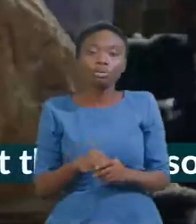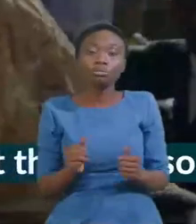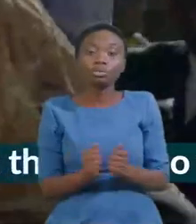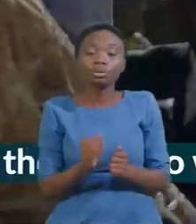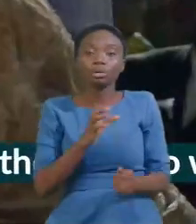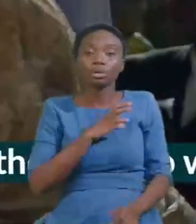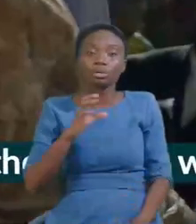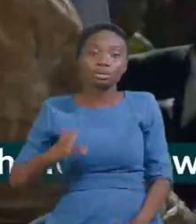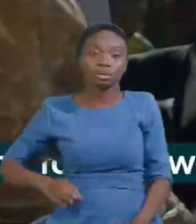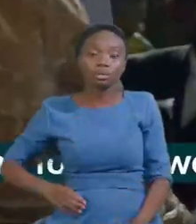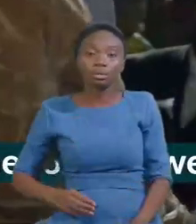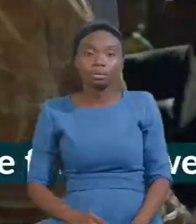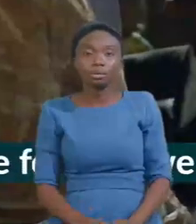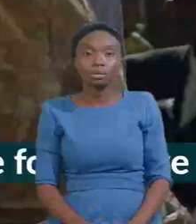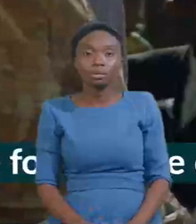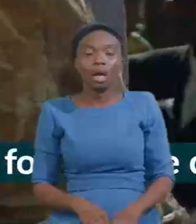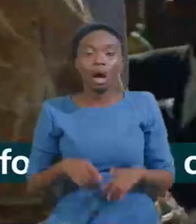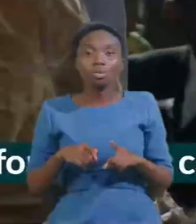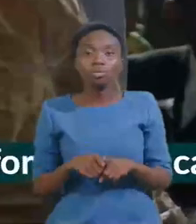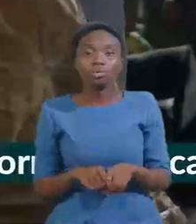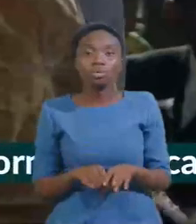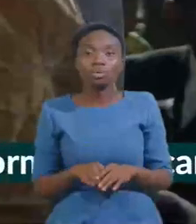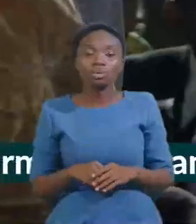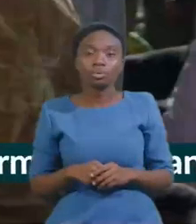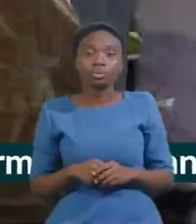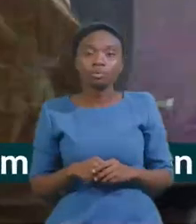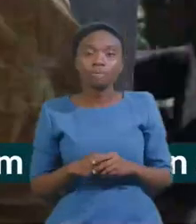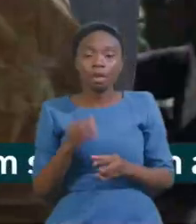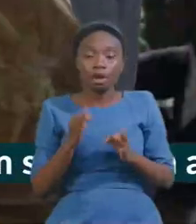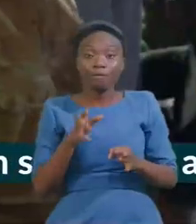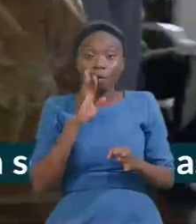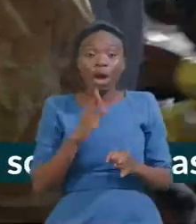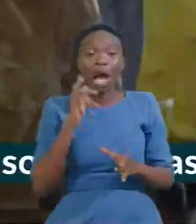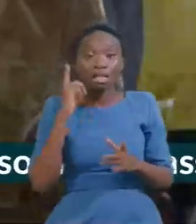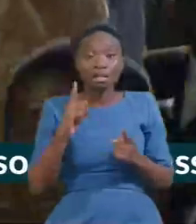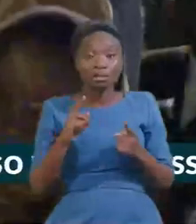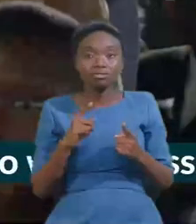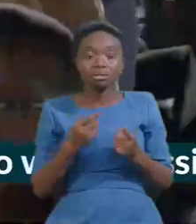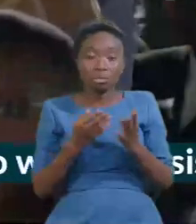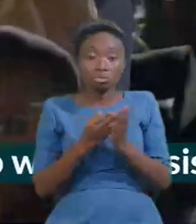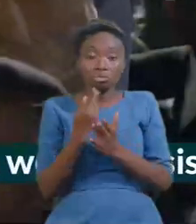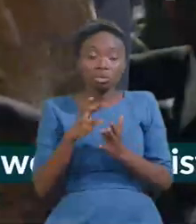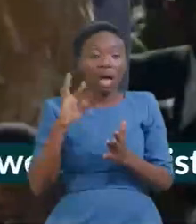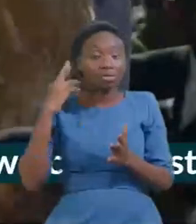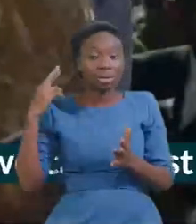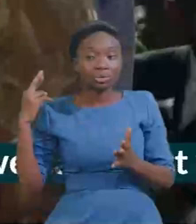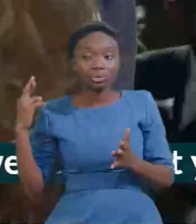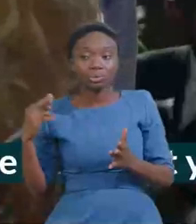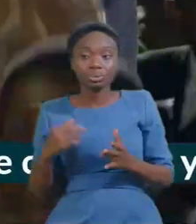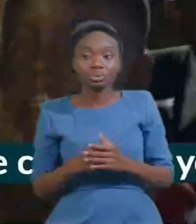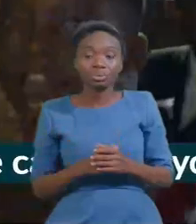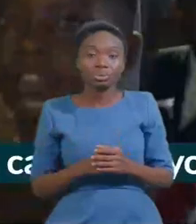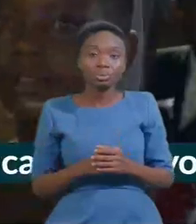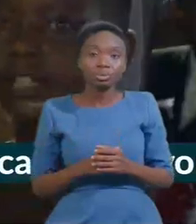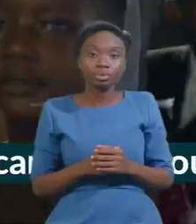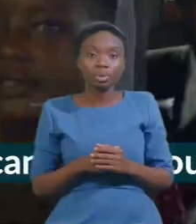nouvelle marche avec Christ. Also, aussi, if you are listening via the radio, si vous nous écoutez par la radio,